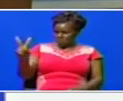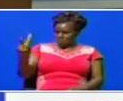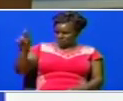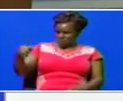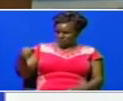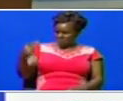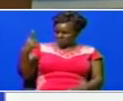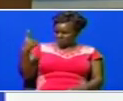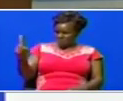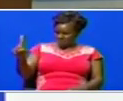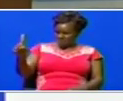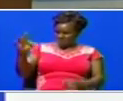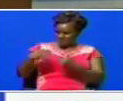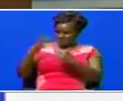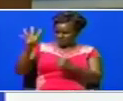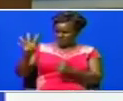2,184,